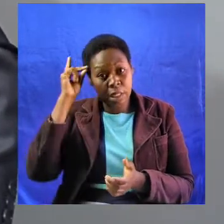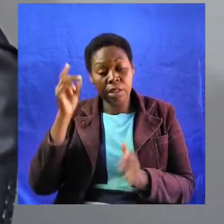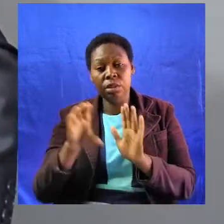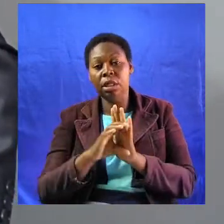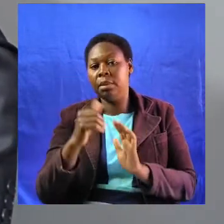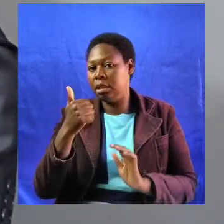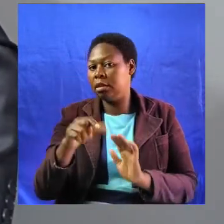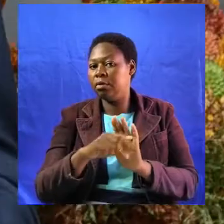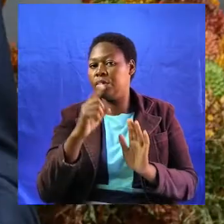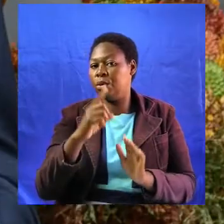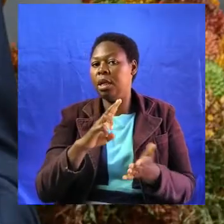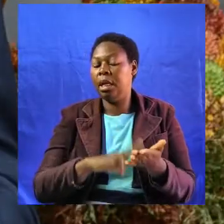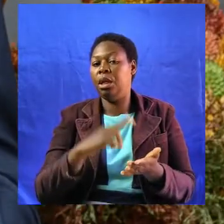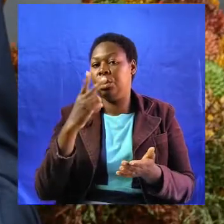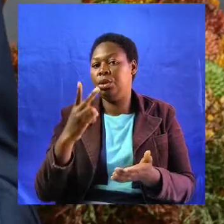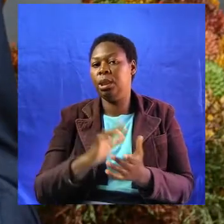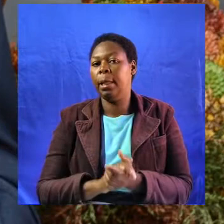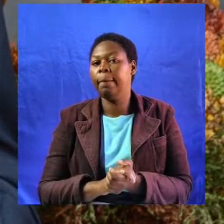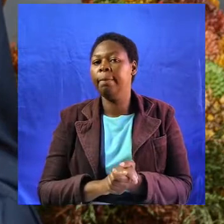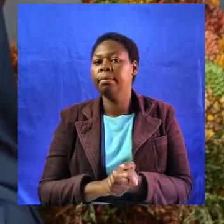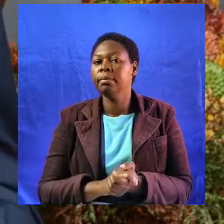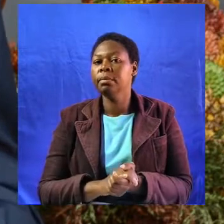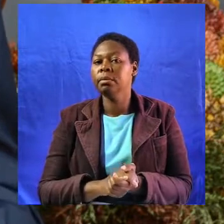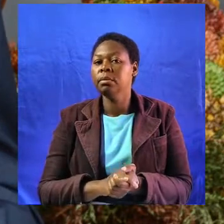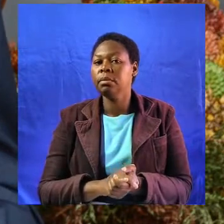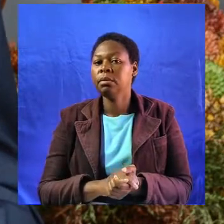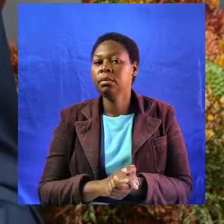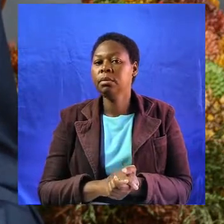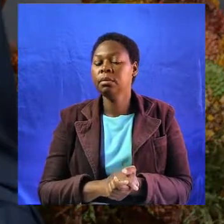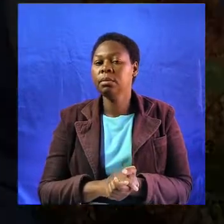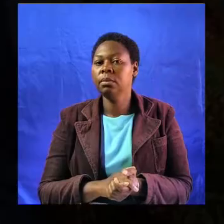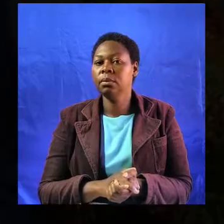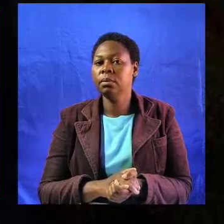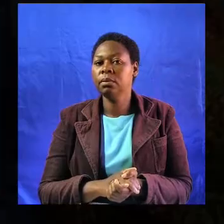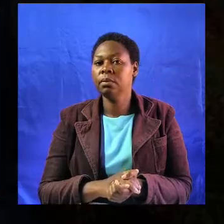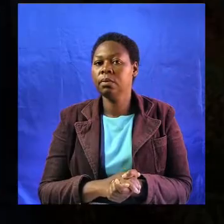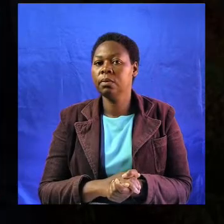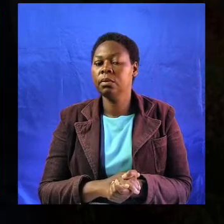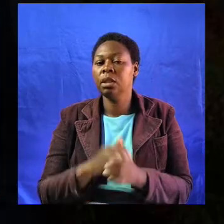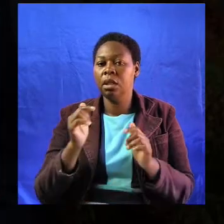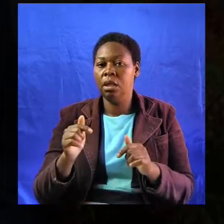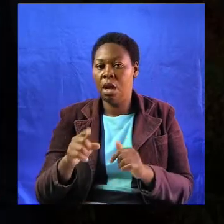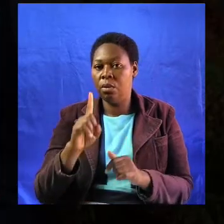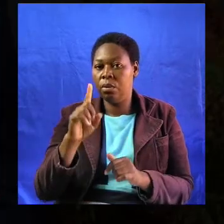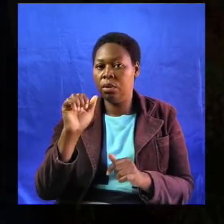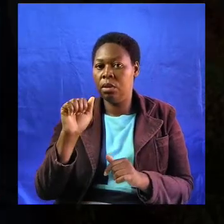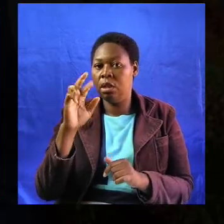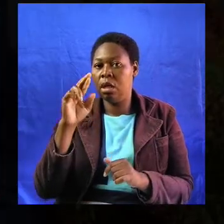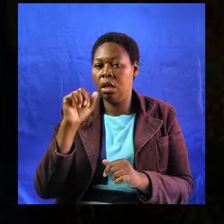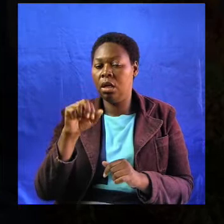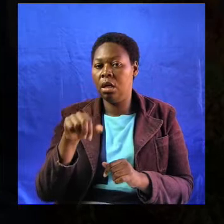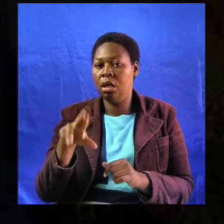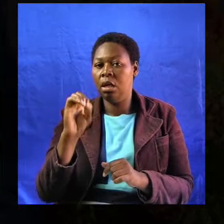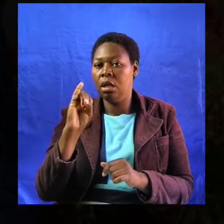verse 28. Daniel 6 verse 1. Zvino Darius